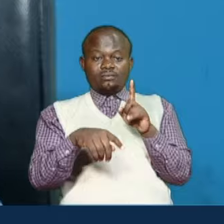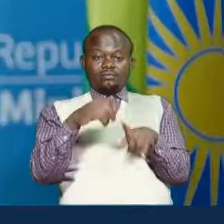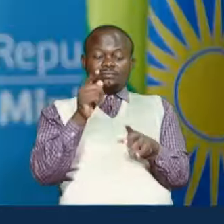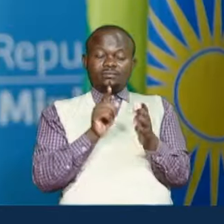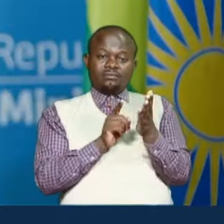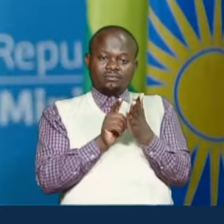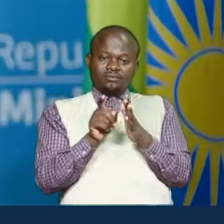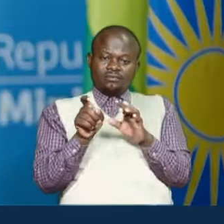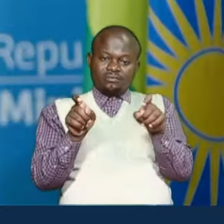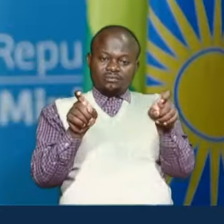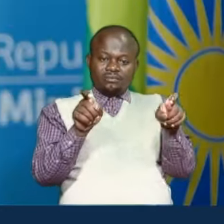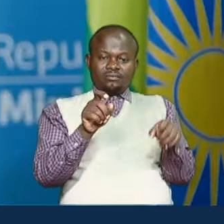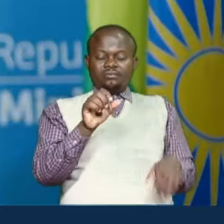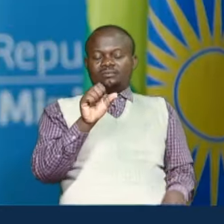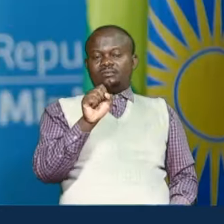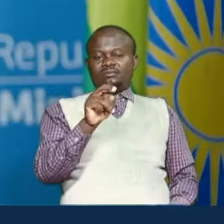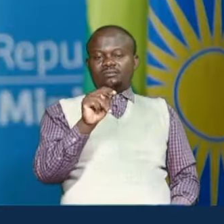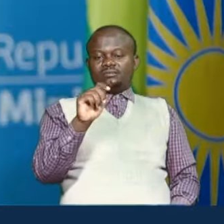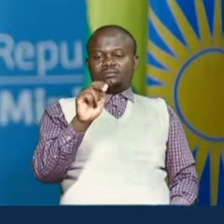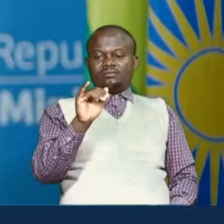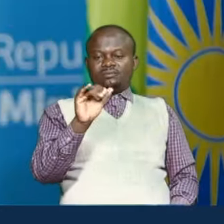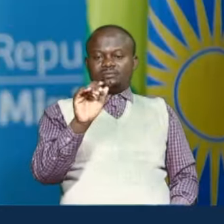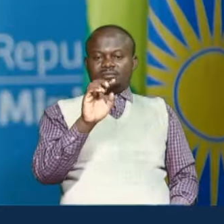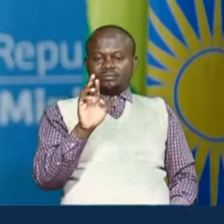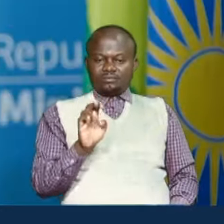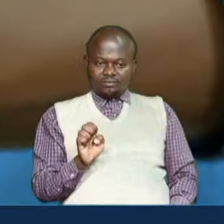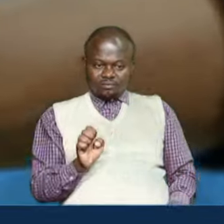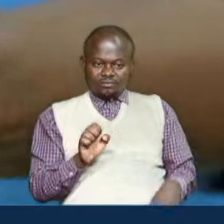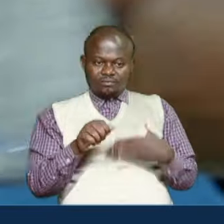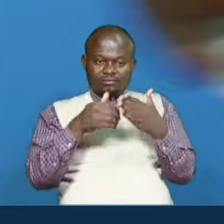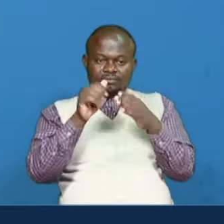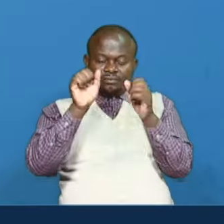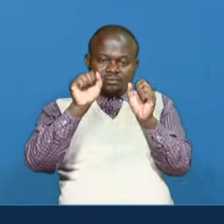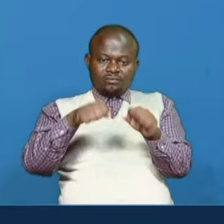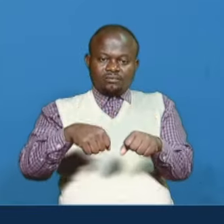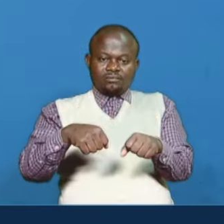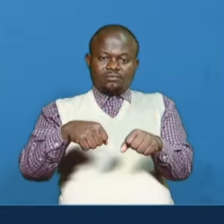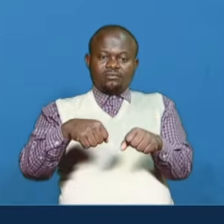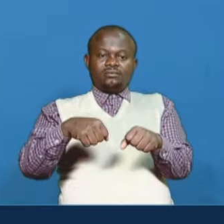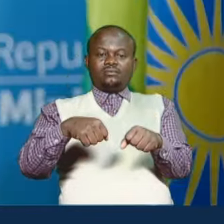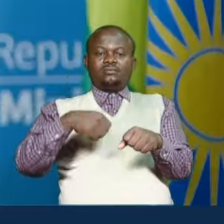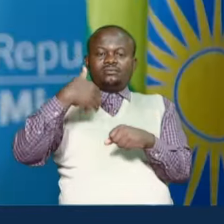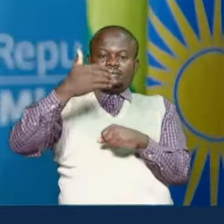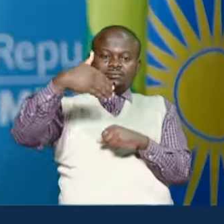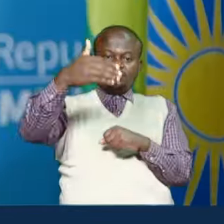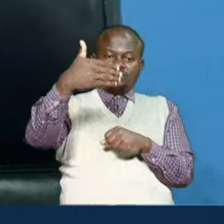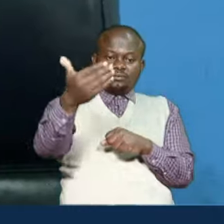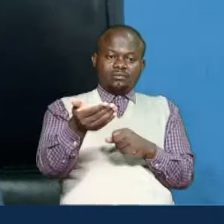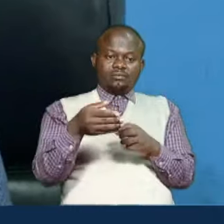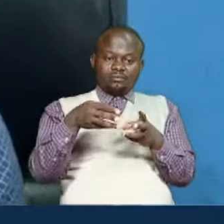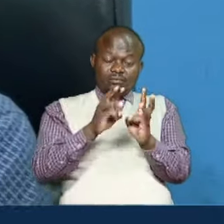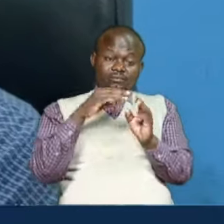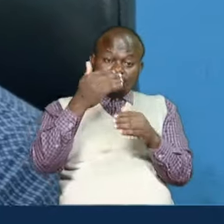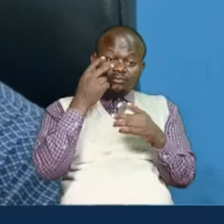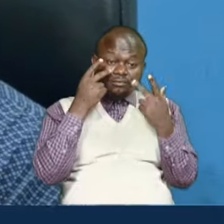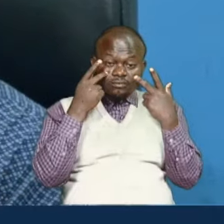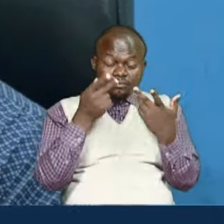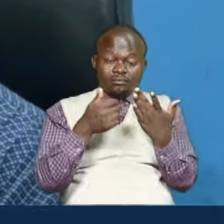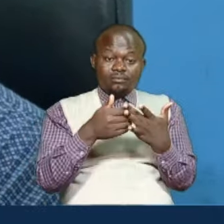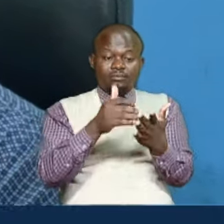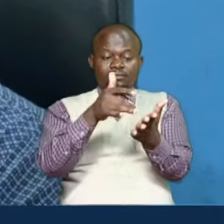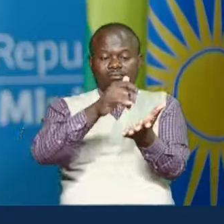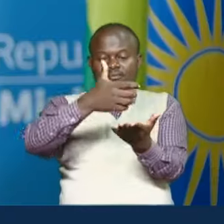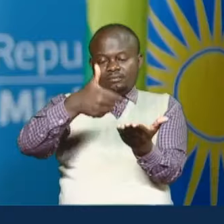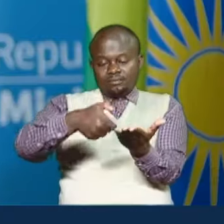udukoko uzwi nka sanitizer ukaba wafata umuti buri gihe uko ubona bikwiriye